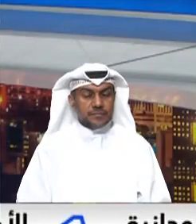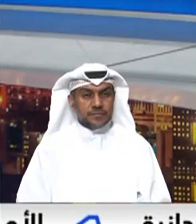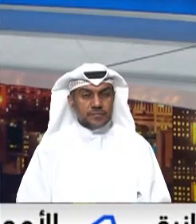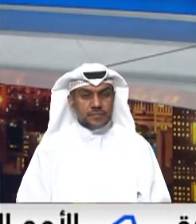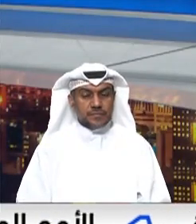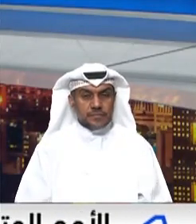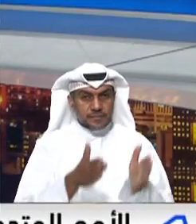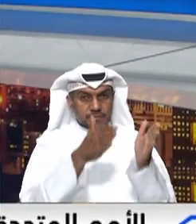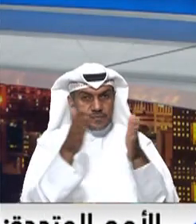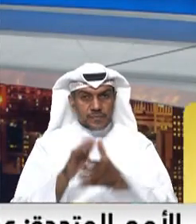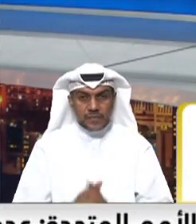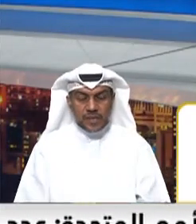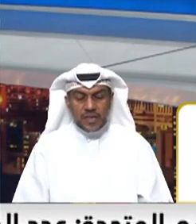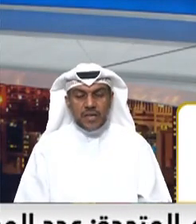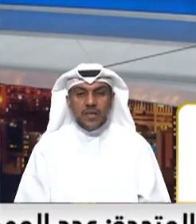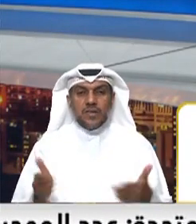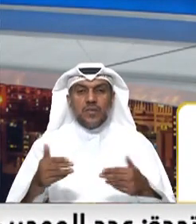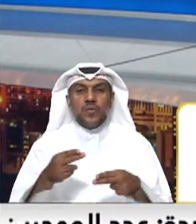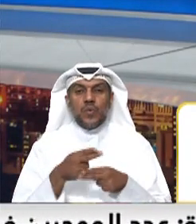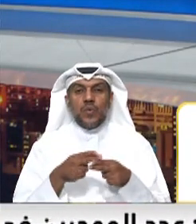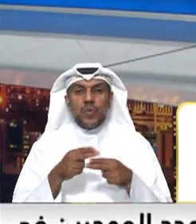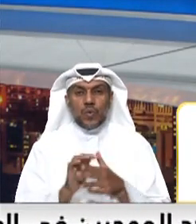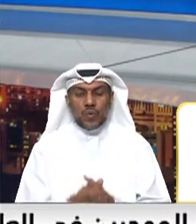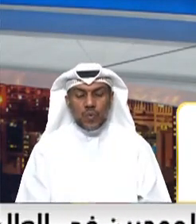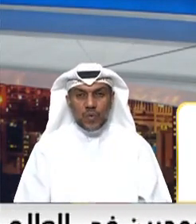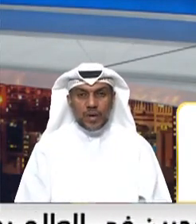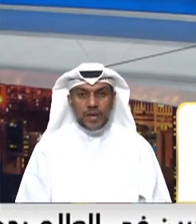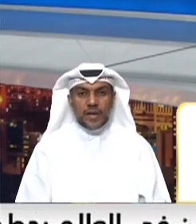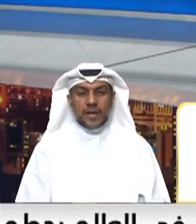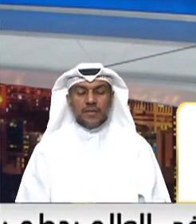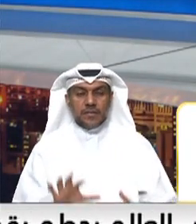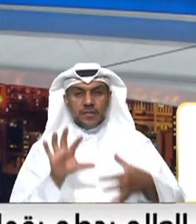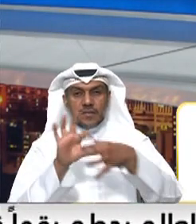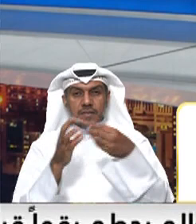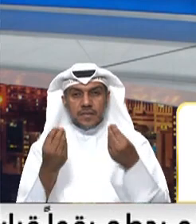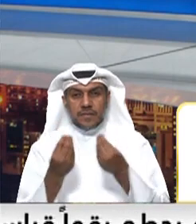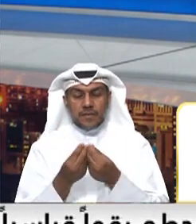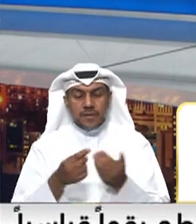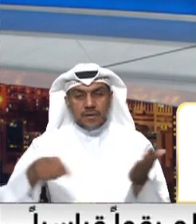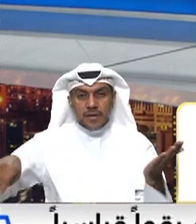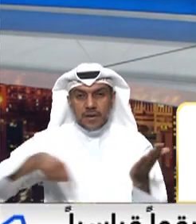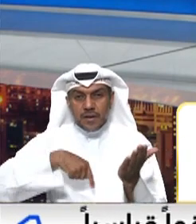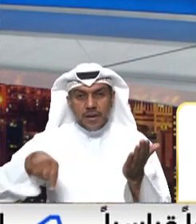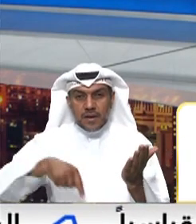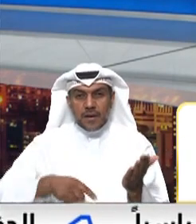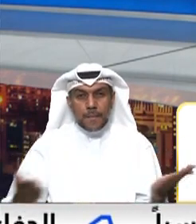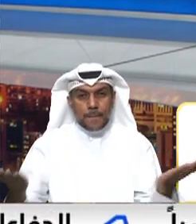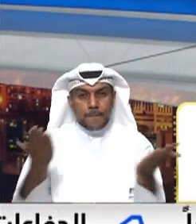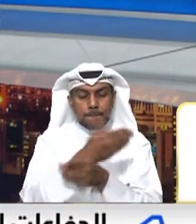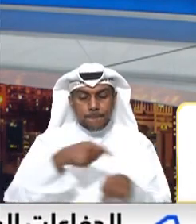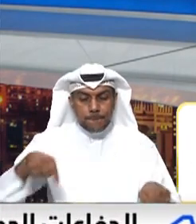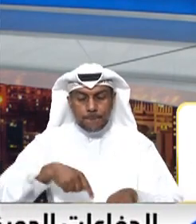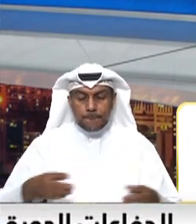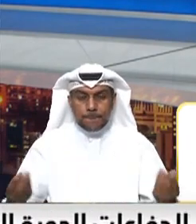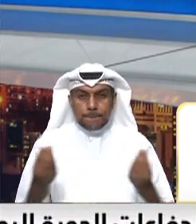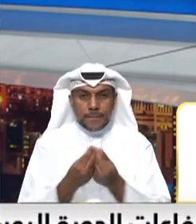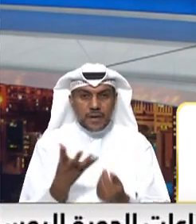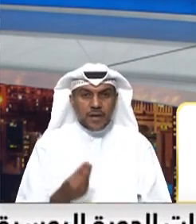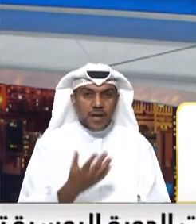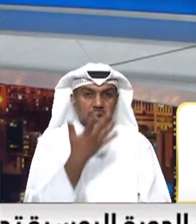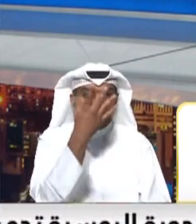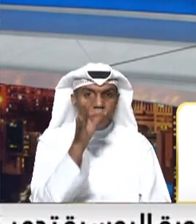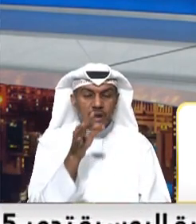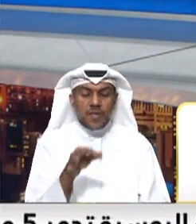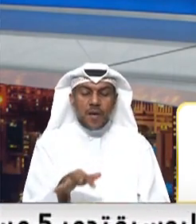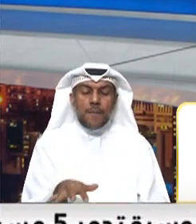وقع الصندوق الكويتي للتنمية الاقتصادية العربية اتفاقية قرض ثان بمبلغ 35 مليون